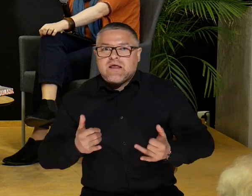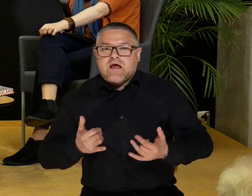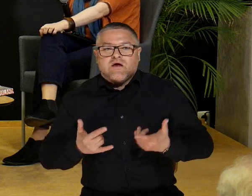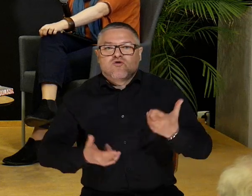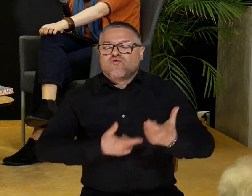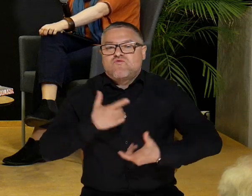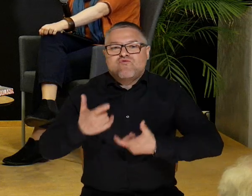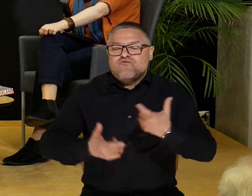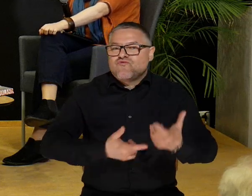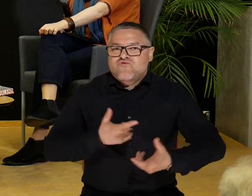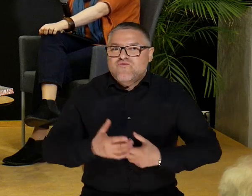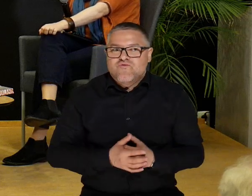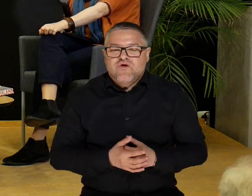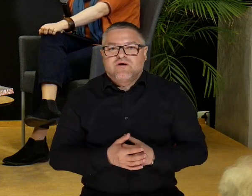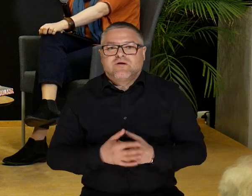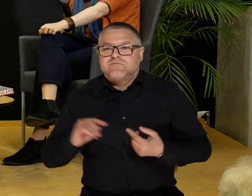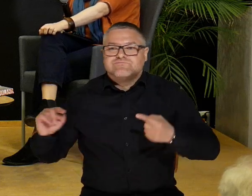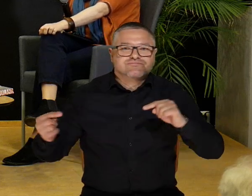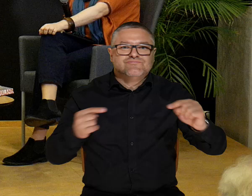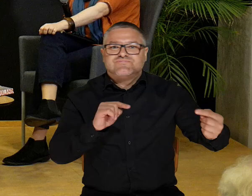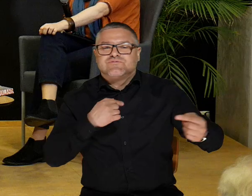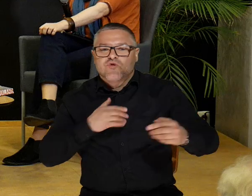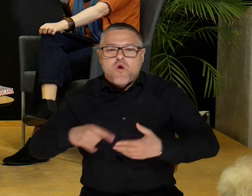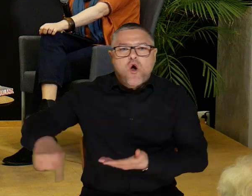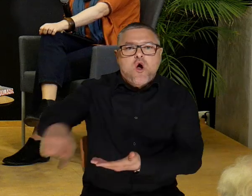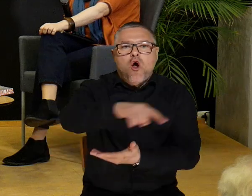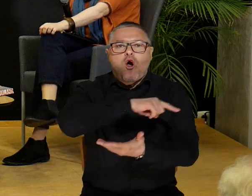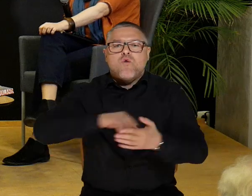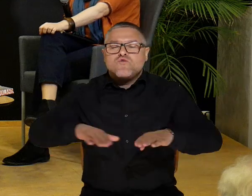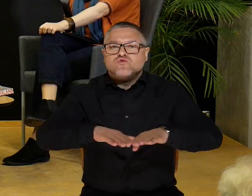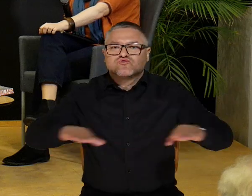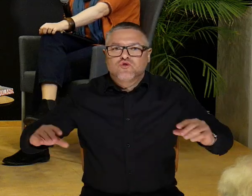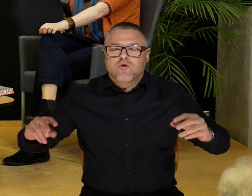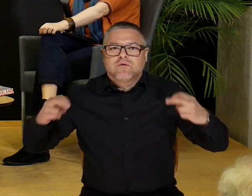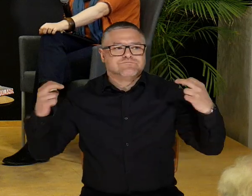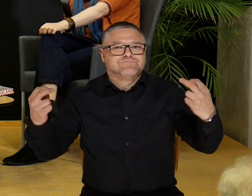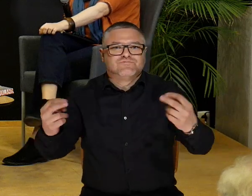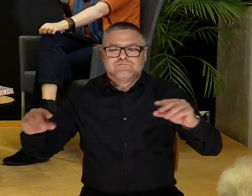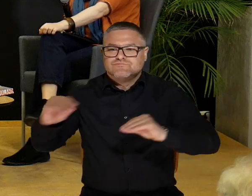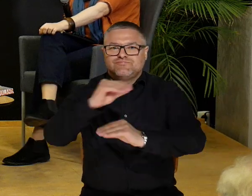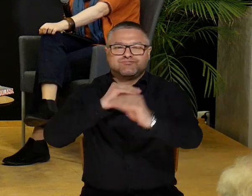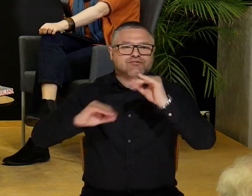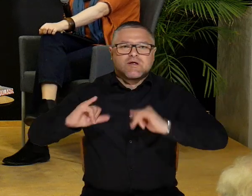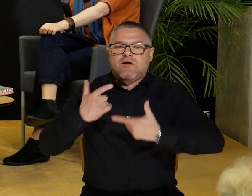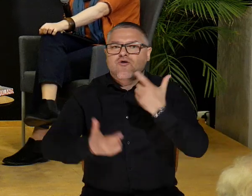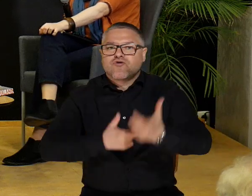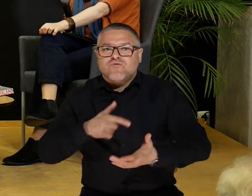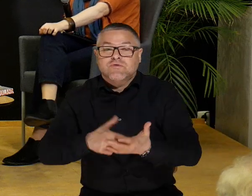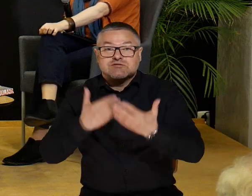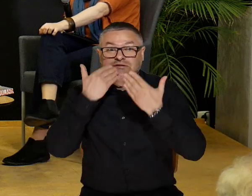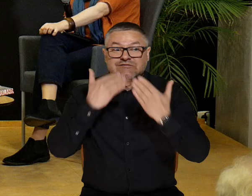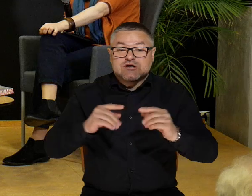architekci Okrągłego Stołu, tak? Znaczy, że to koncyliacyjny przebieg Okrągłego Stołu właśnie może faktycznie zawdzięczamy